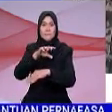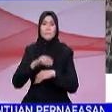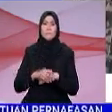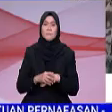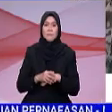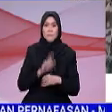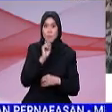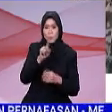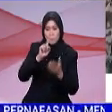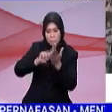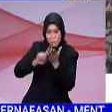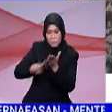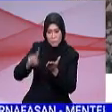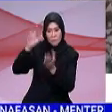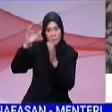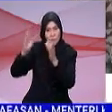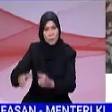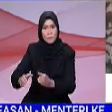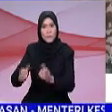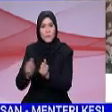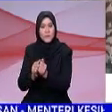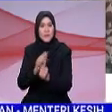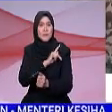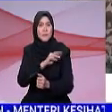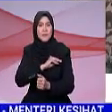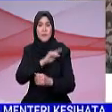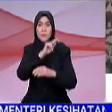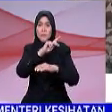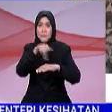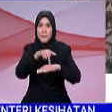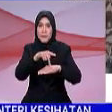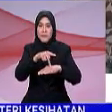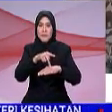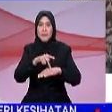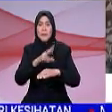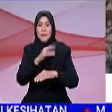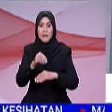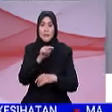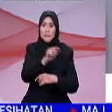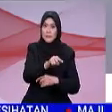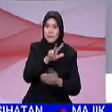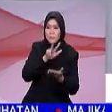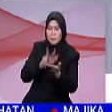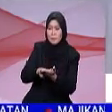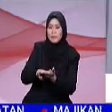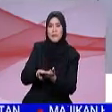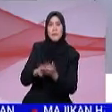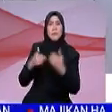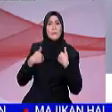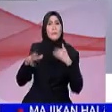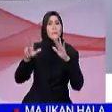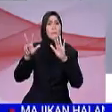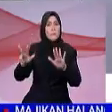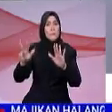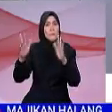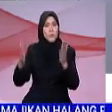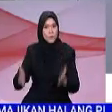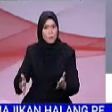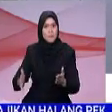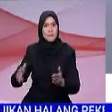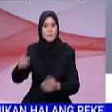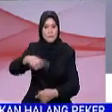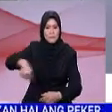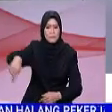kita telah verified dengan Pasukan Keselamatan Filipin dan mereka mengesahkan bahawa kelapan-lapan tersebut